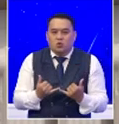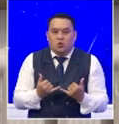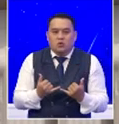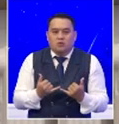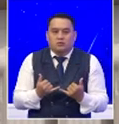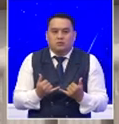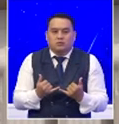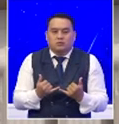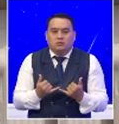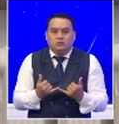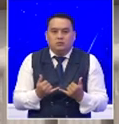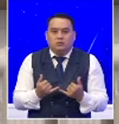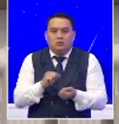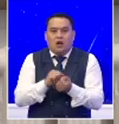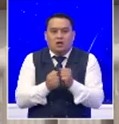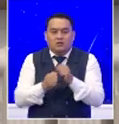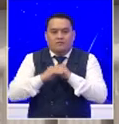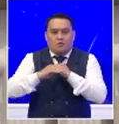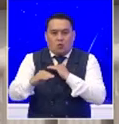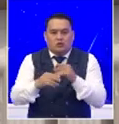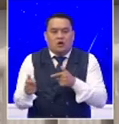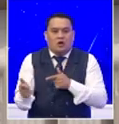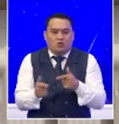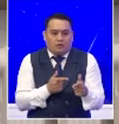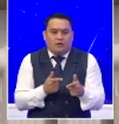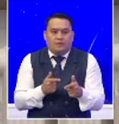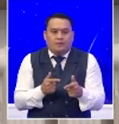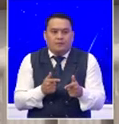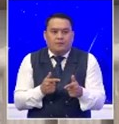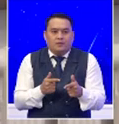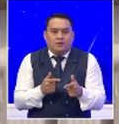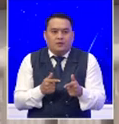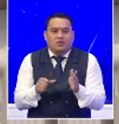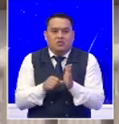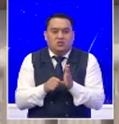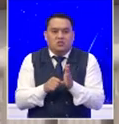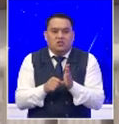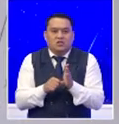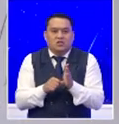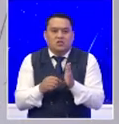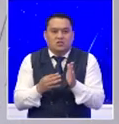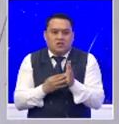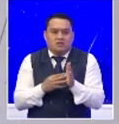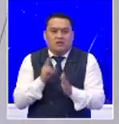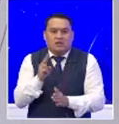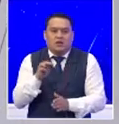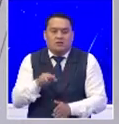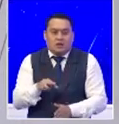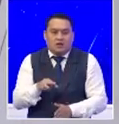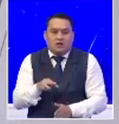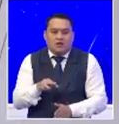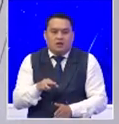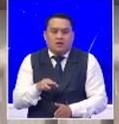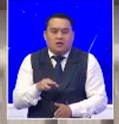уложено нижний слой асфальтобетонного покрытия, двухслойный, 6,9 километров. Дорога раньше была